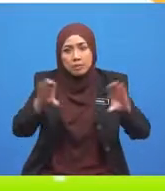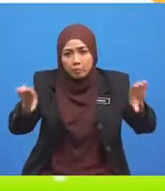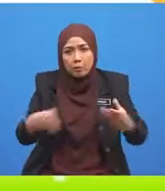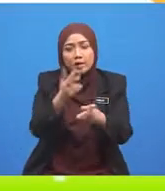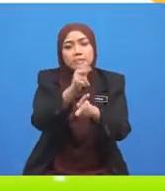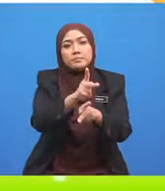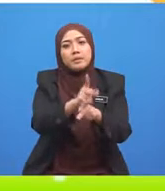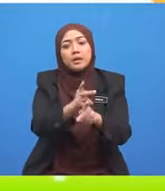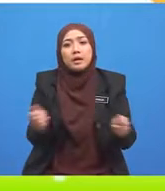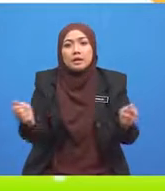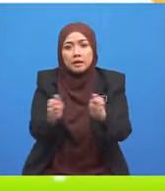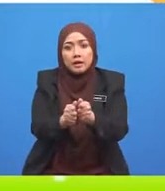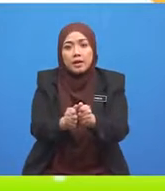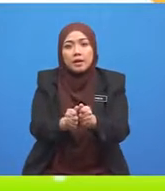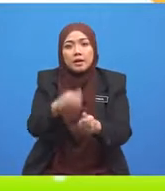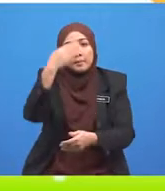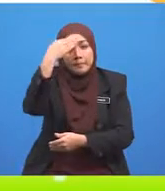simpanan dengan bijak.